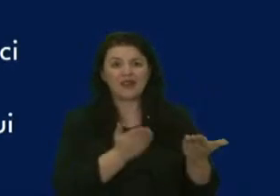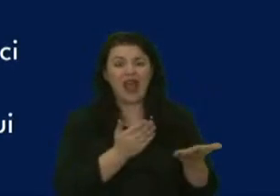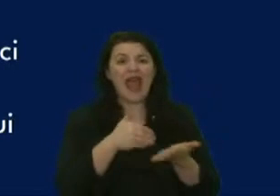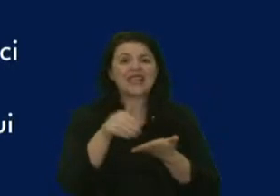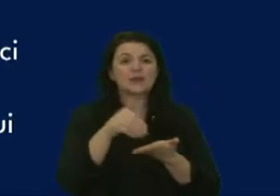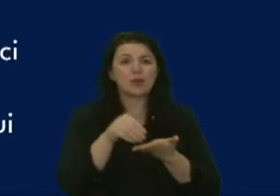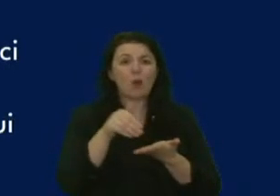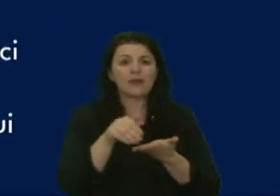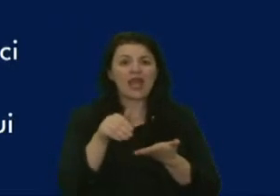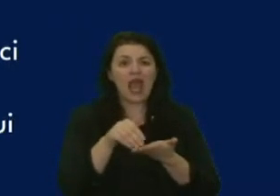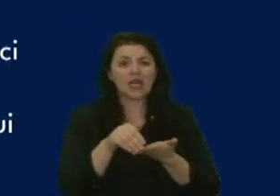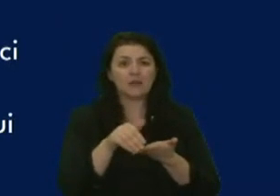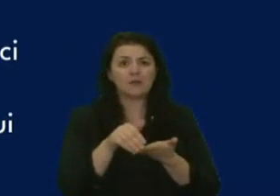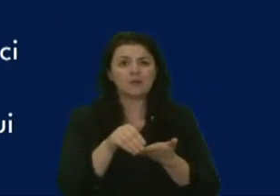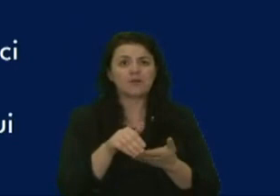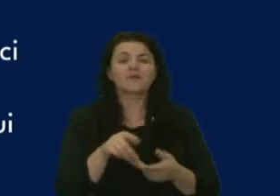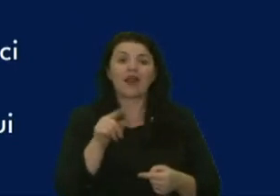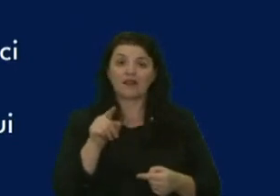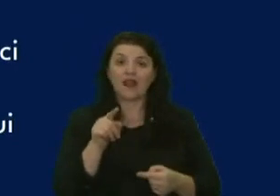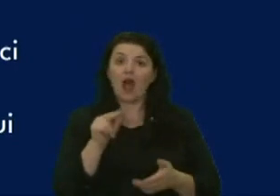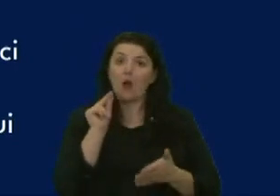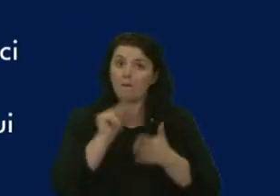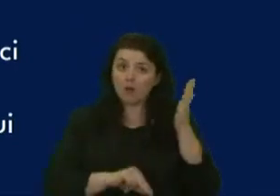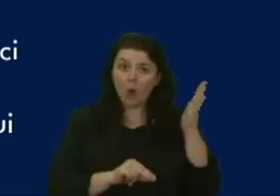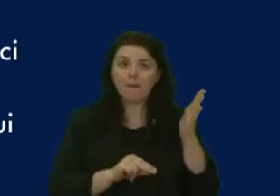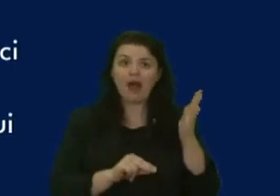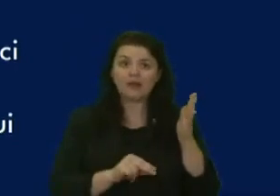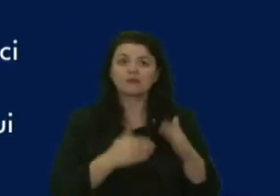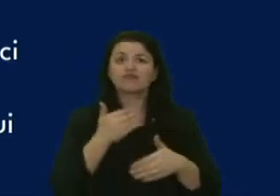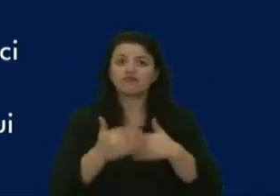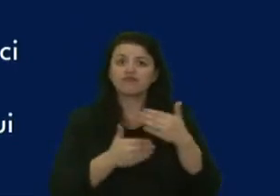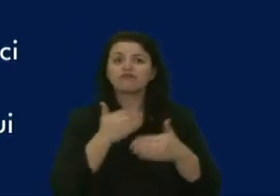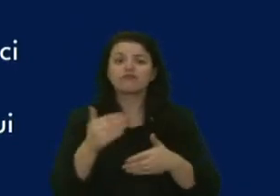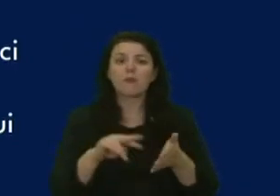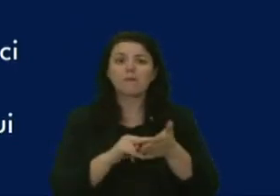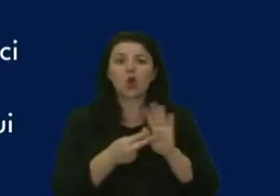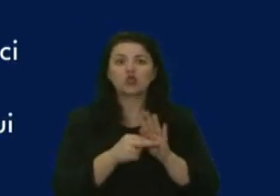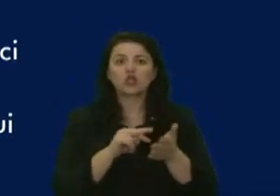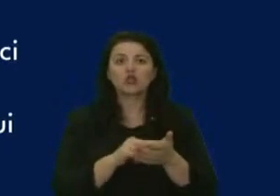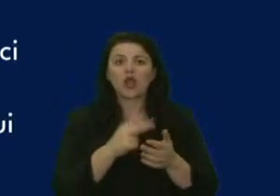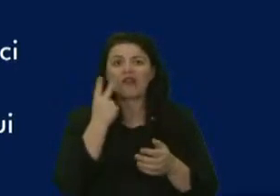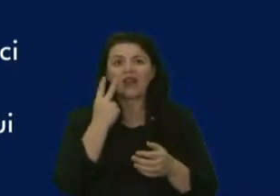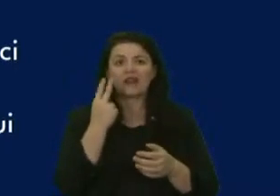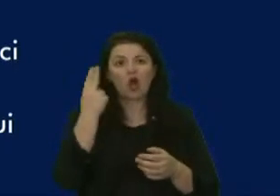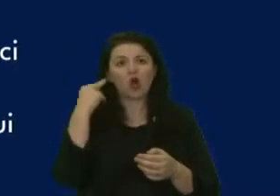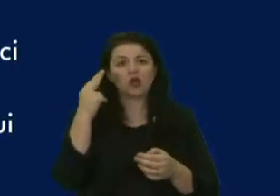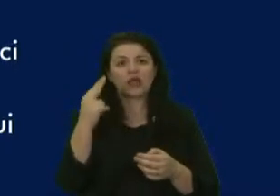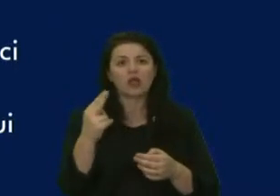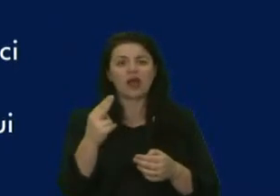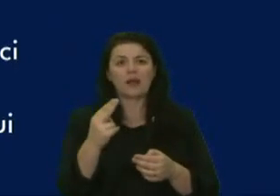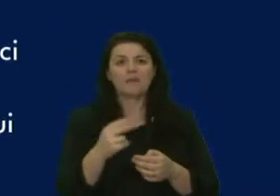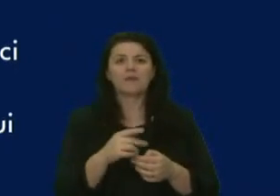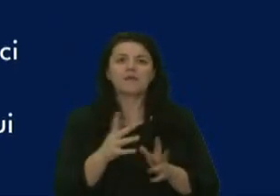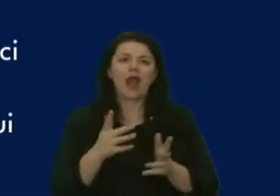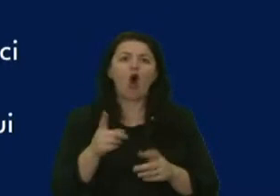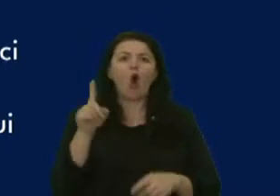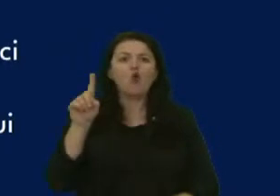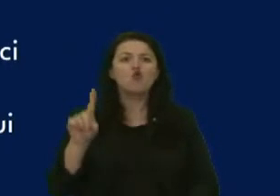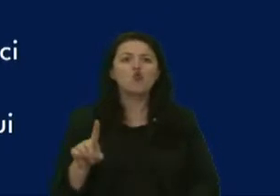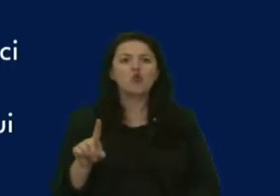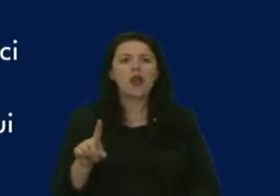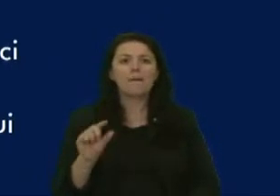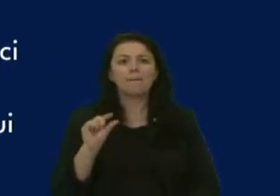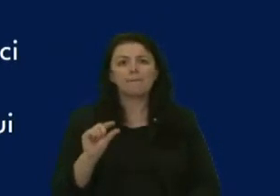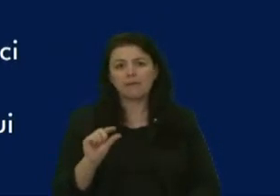expropieri și ei au fost aprobați acum se derulează procedurile în vederea continuării procedurii de expropiere mai durează cam o lună de zile